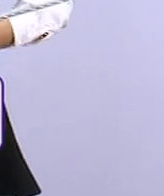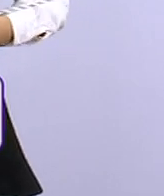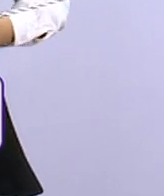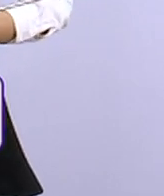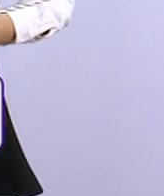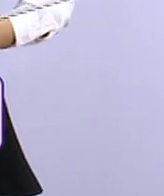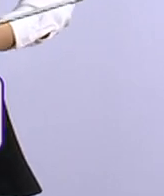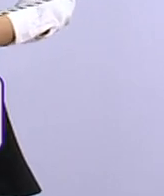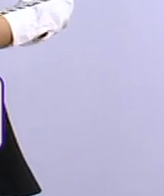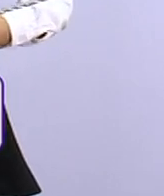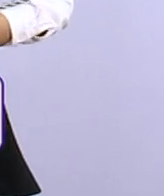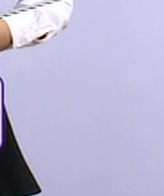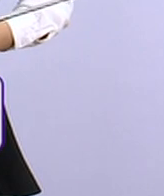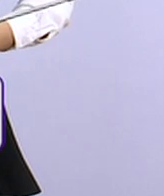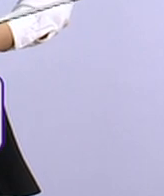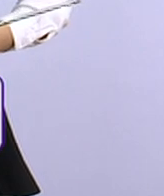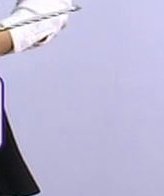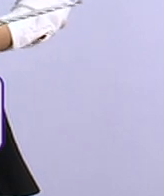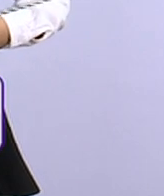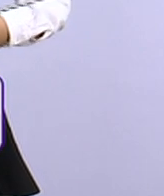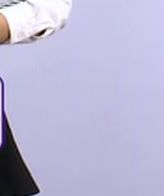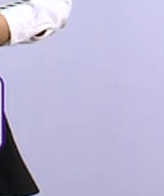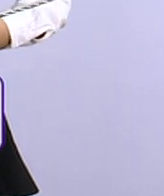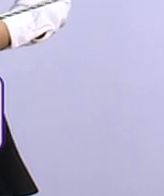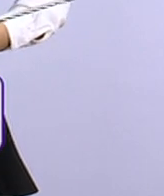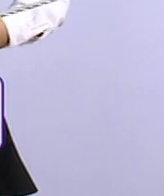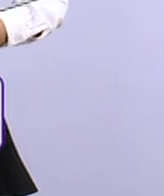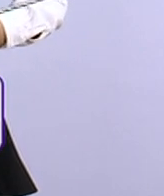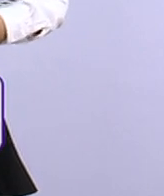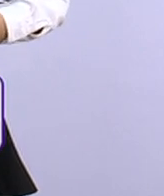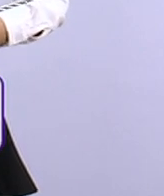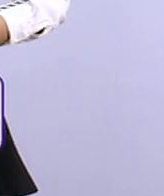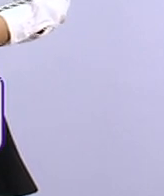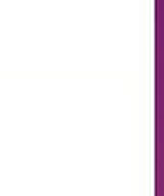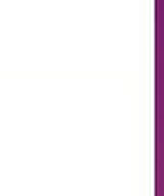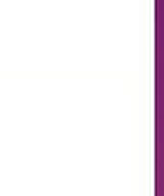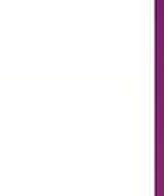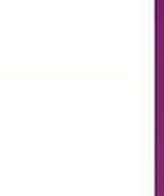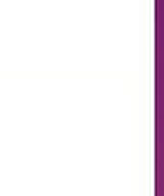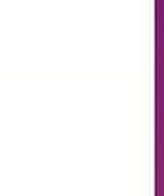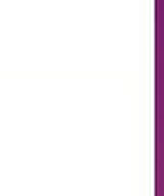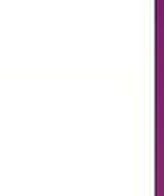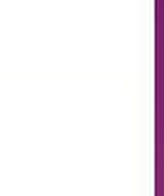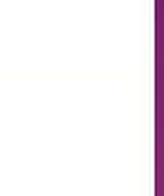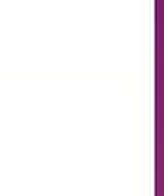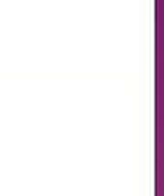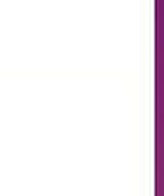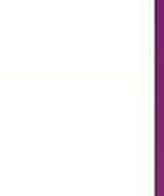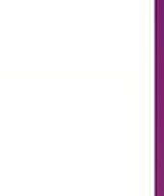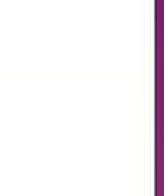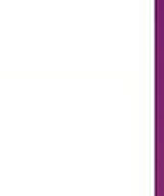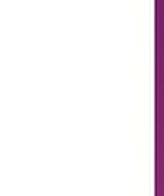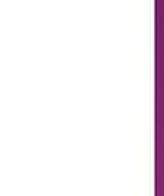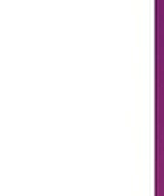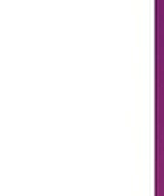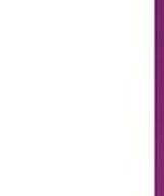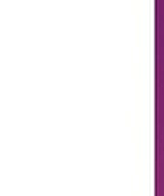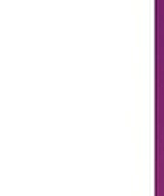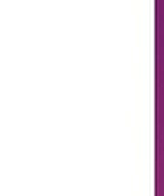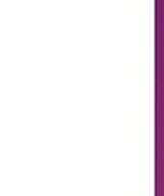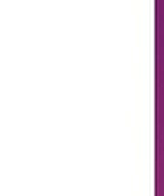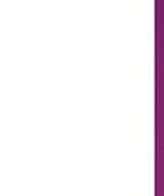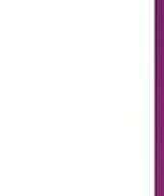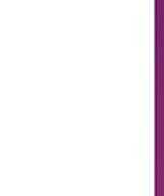балалар have got, has got етістерін сөйлемдерде қолдануды еске түсірейік. I, you, we,